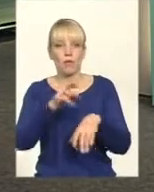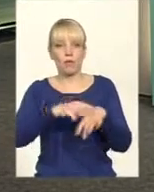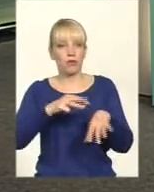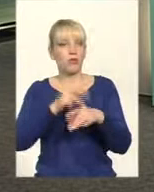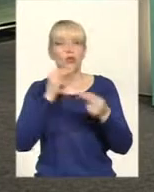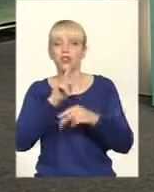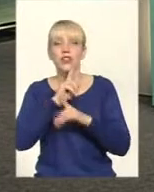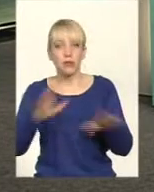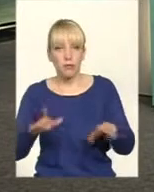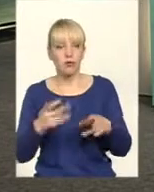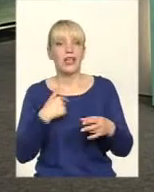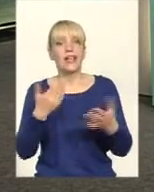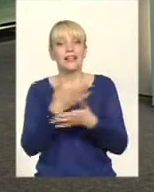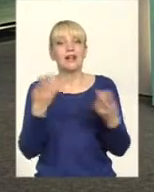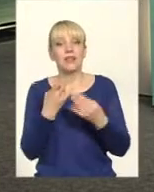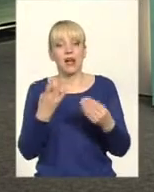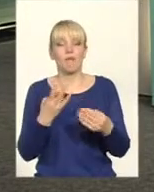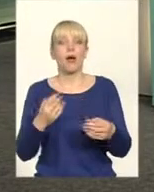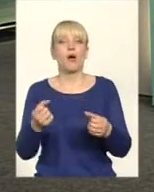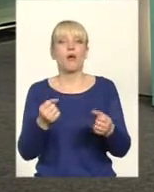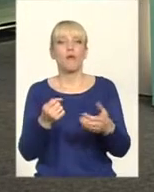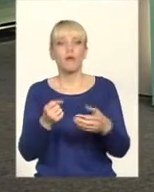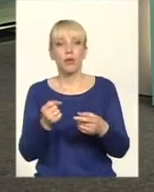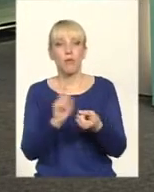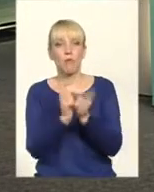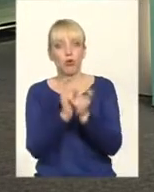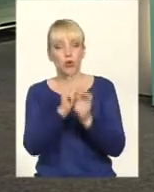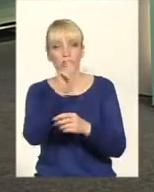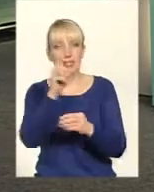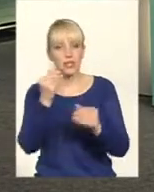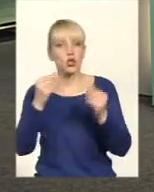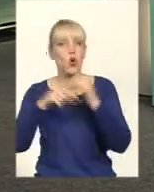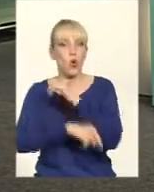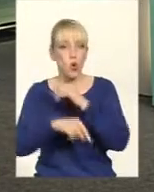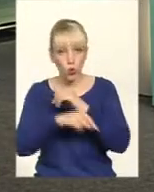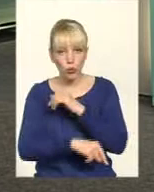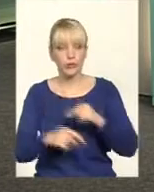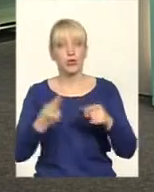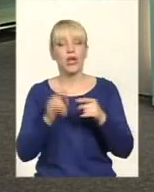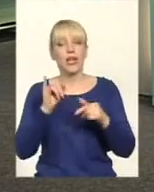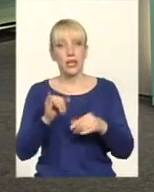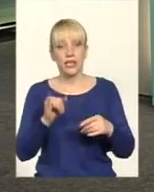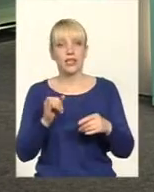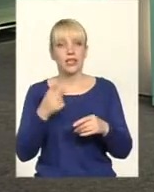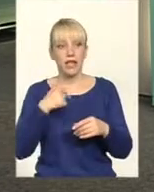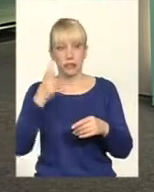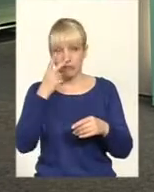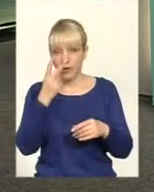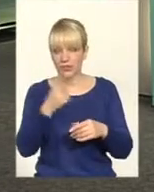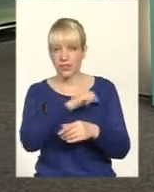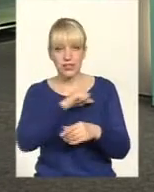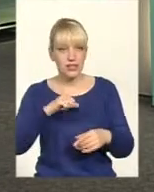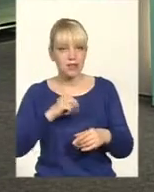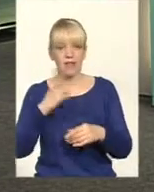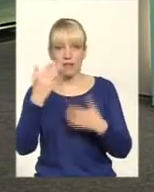боротися з корупцією, нам треба серйозно, суттєво просувати люстрацію, а ми бачимо, що я думаю, що ви ж самі